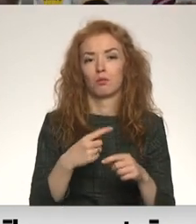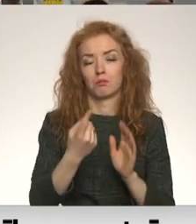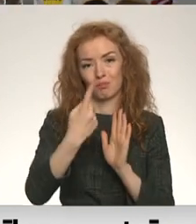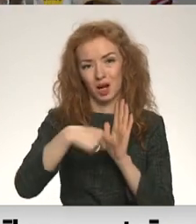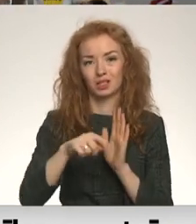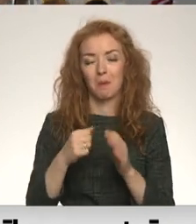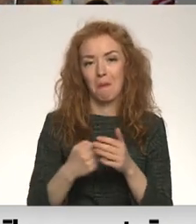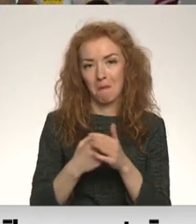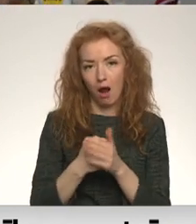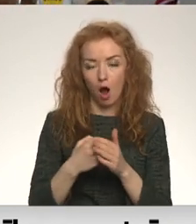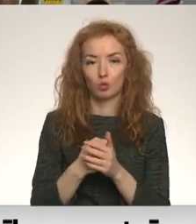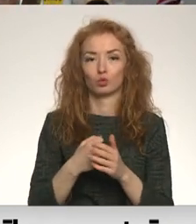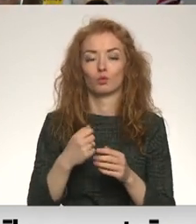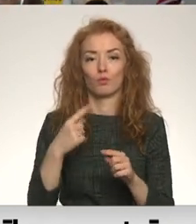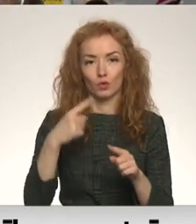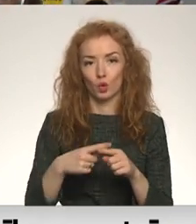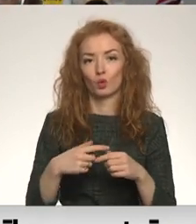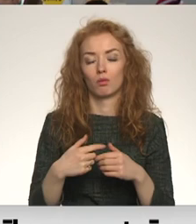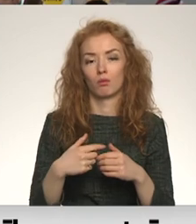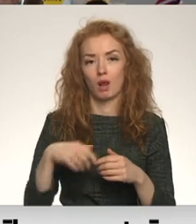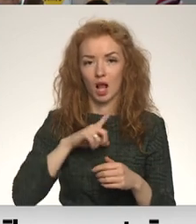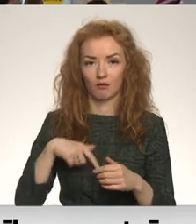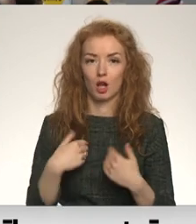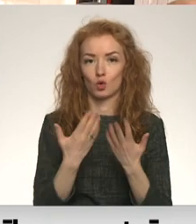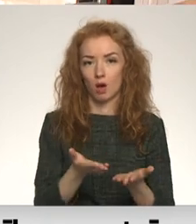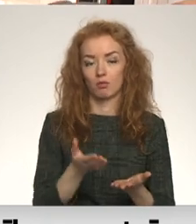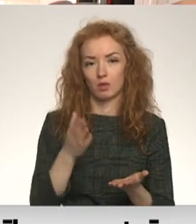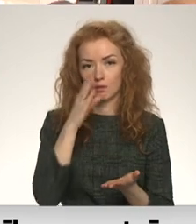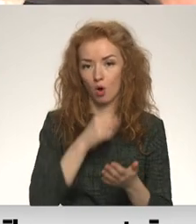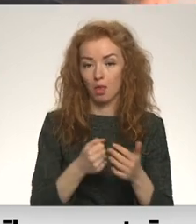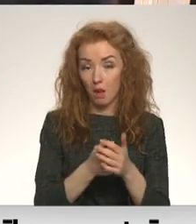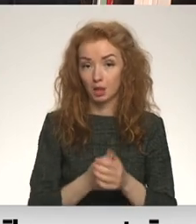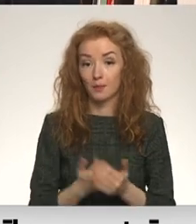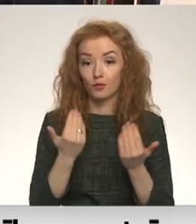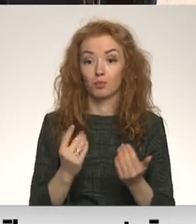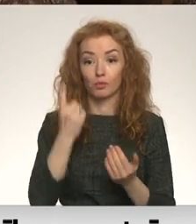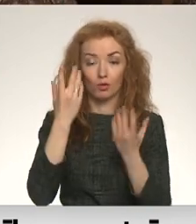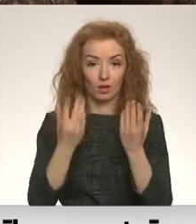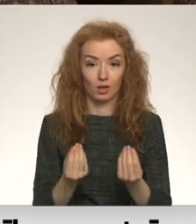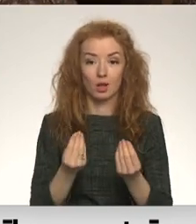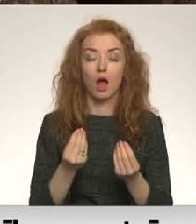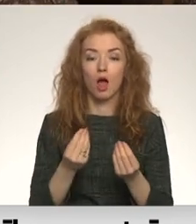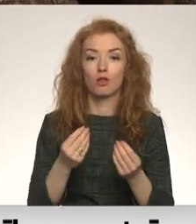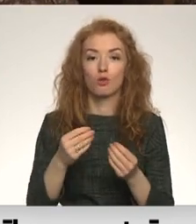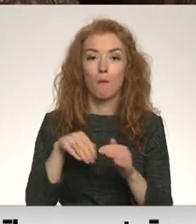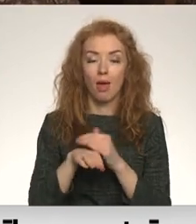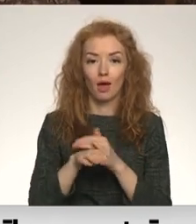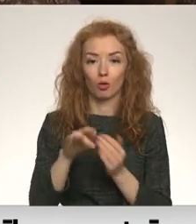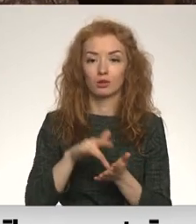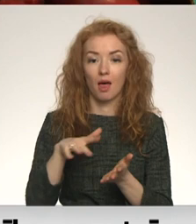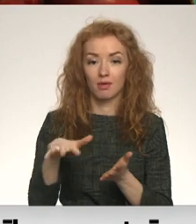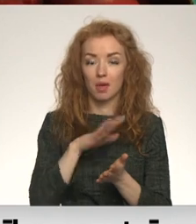un prasīt atbalstu no Latvijas Republikas. Šodien pirmo dienu bēgļu centra telpās bija pieejama